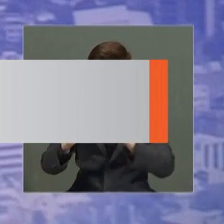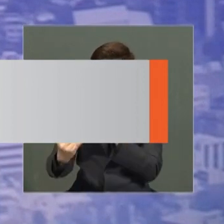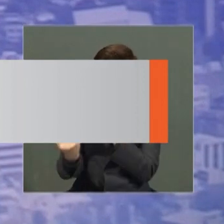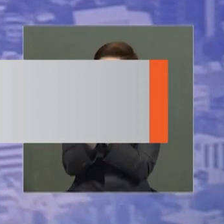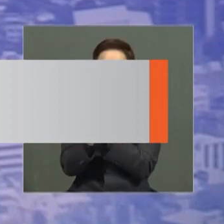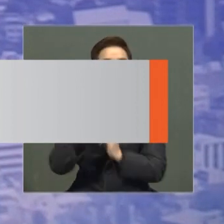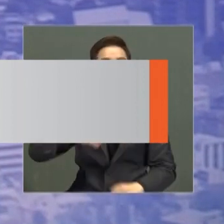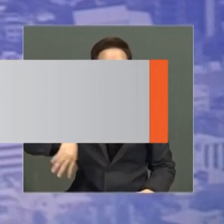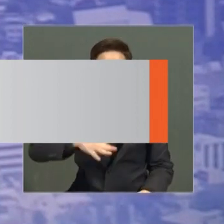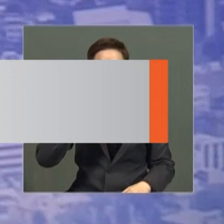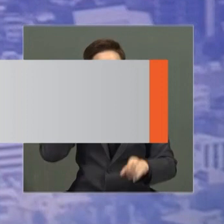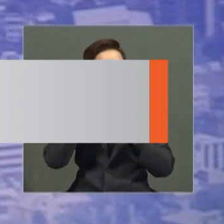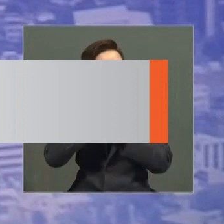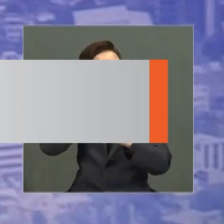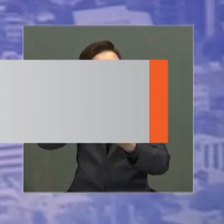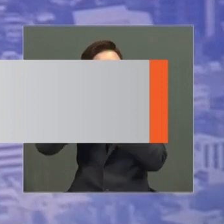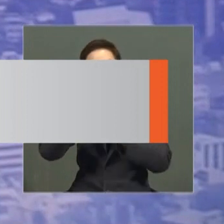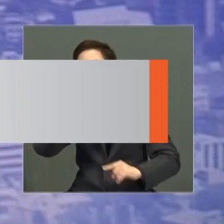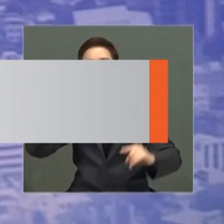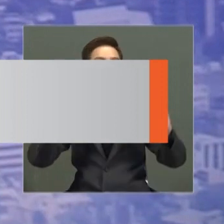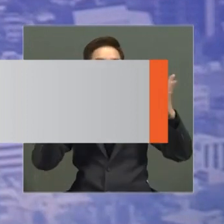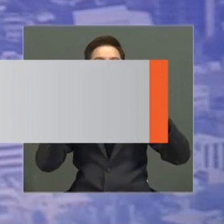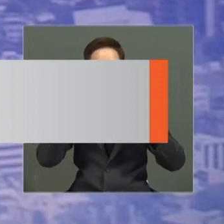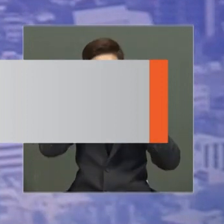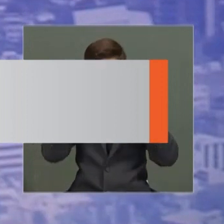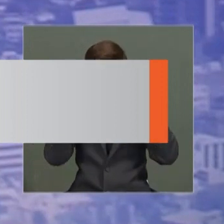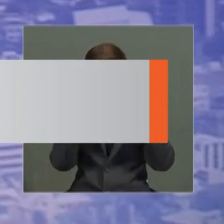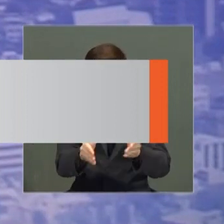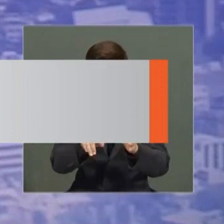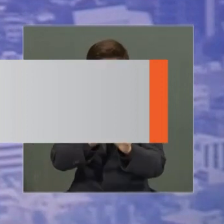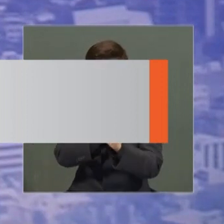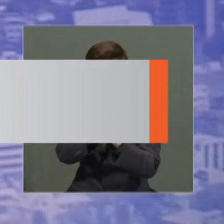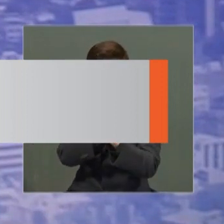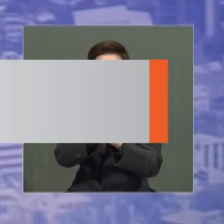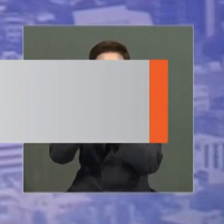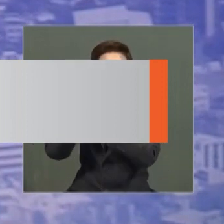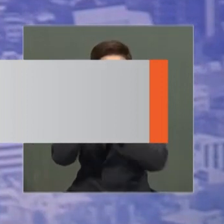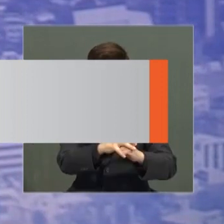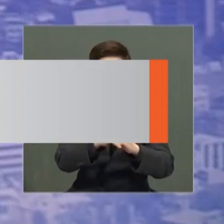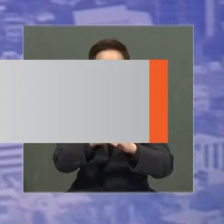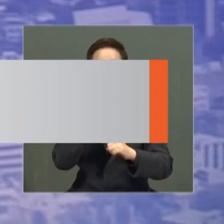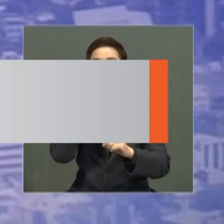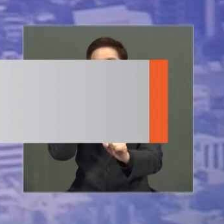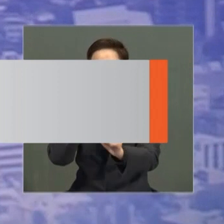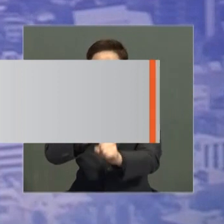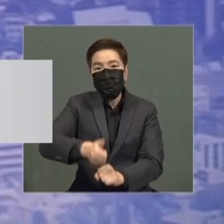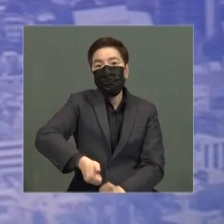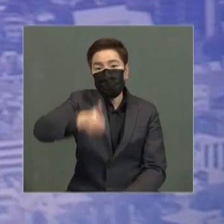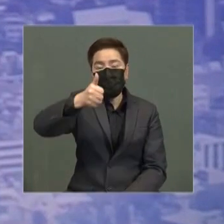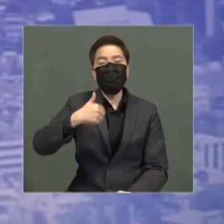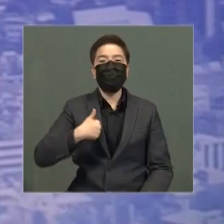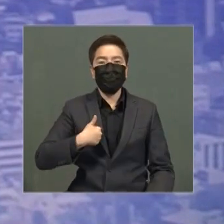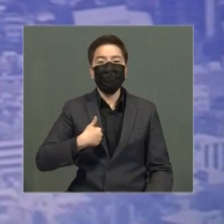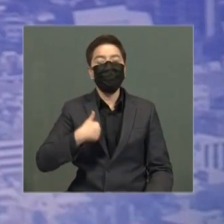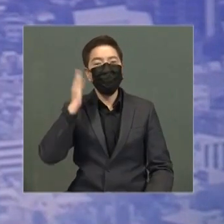ของท่านด้วยไม่ได้เป็นเรื่องอื่นๆเลยนะครับเพราะฉะนั้นเรื่องต่างๆเหล่านี้ถ้าเราควบคุมช่วยกันดูแลได้ก็จะทำให้เราสามารถที่จะ